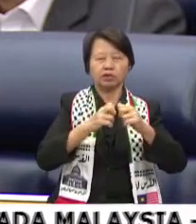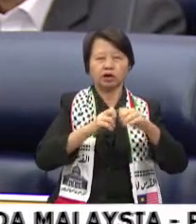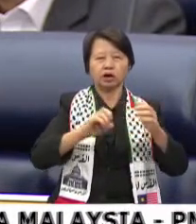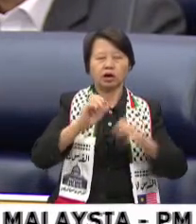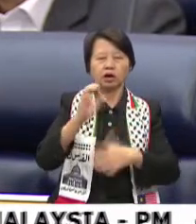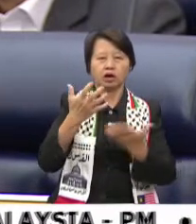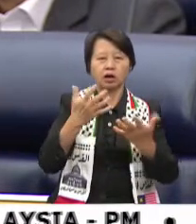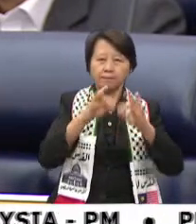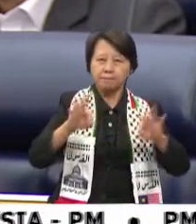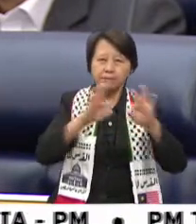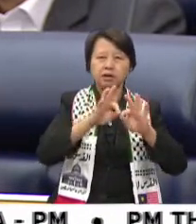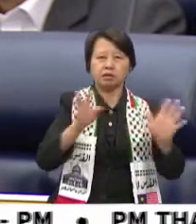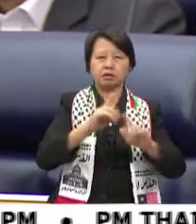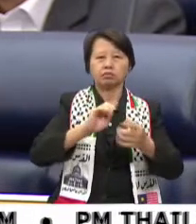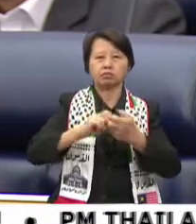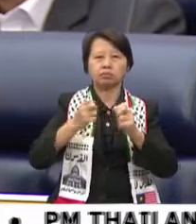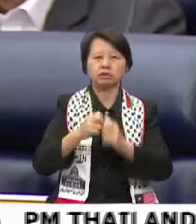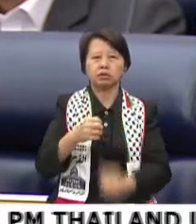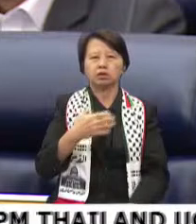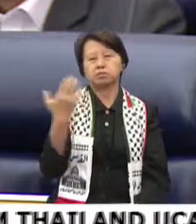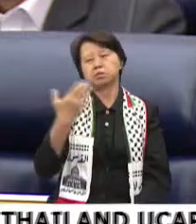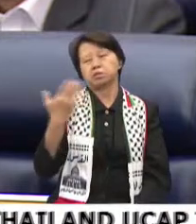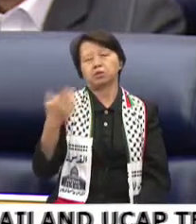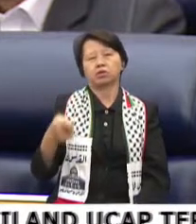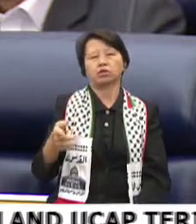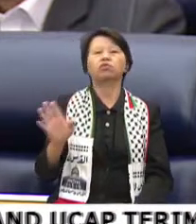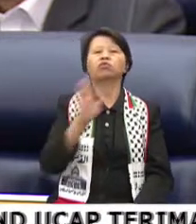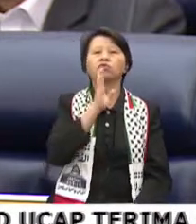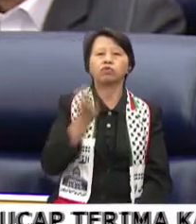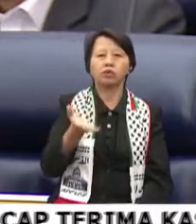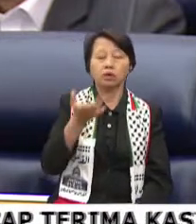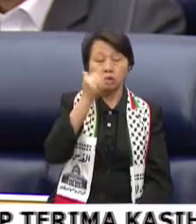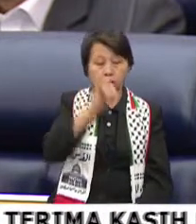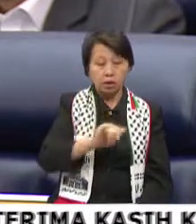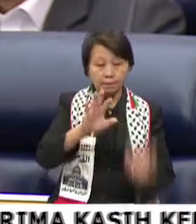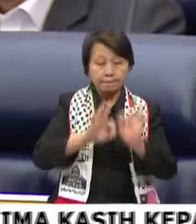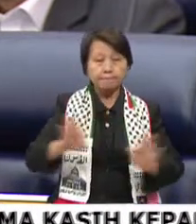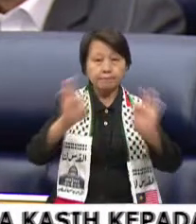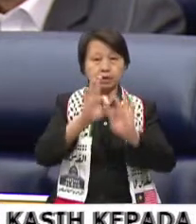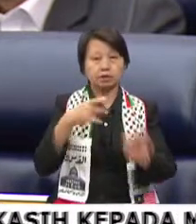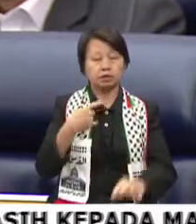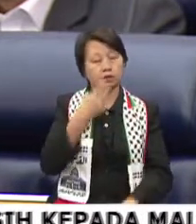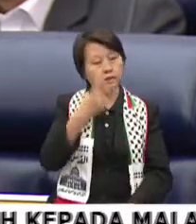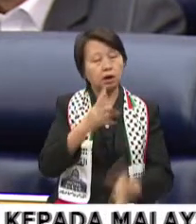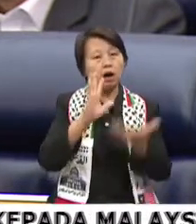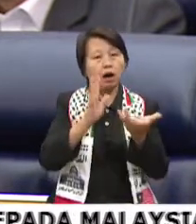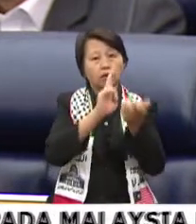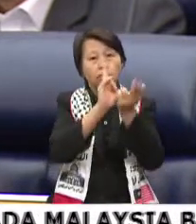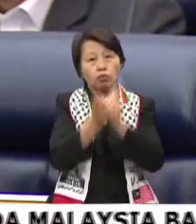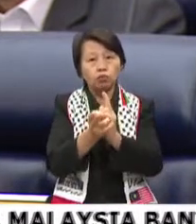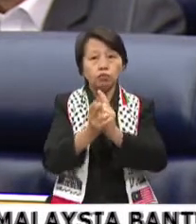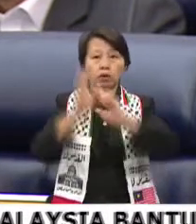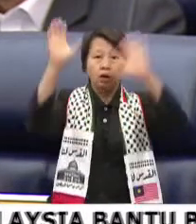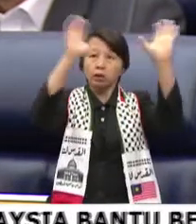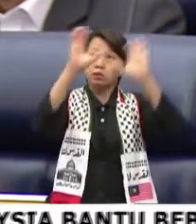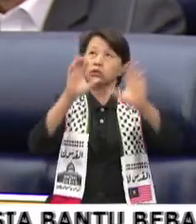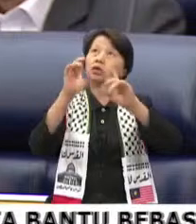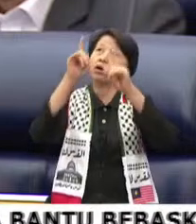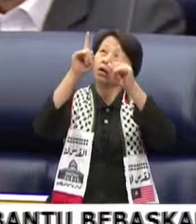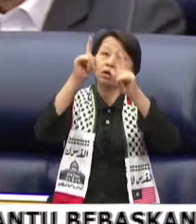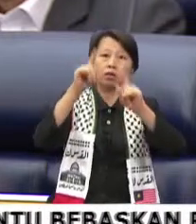isu yang kita selesaikan adalah isu sampingan tetapi yang paling pentingnya untuk kita melihat Bagaimana perubahan iklim ini akan memberi